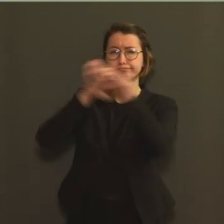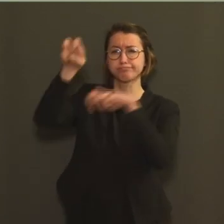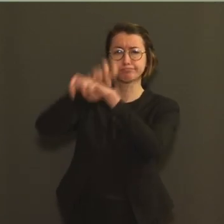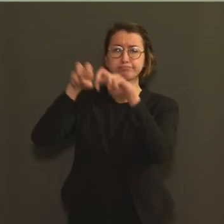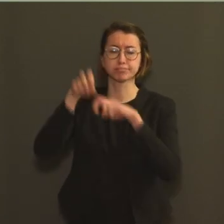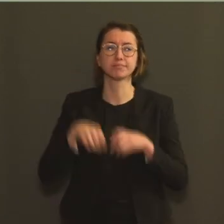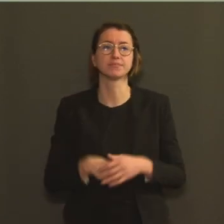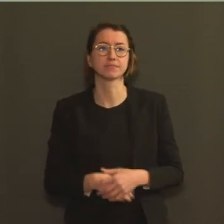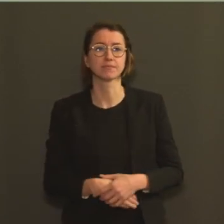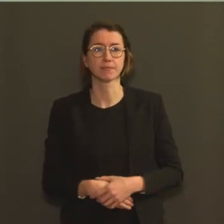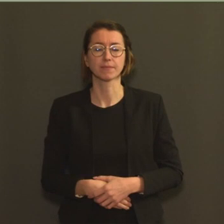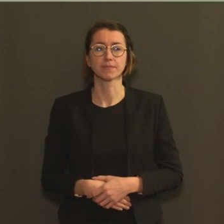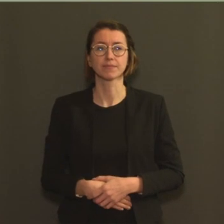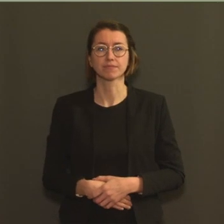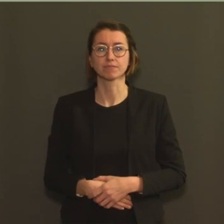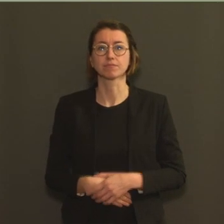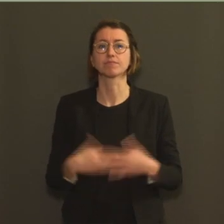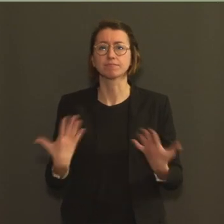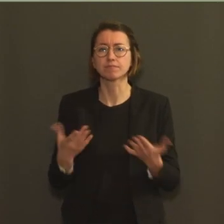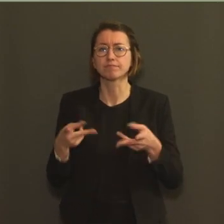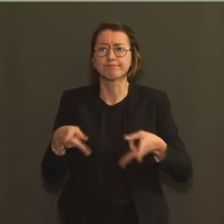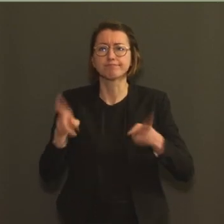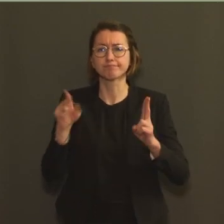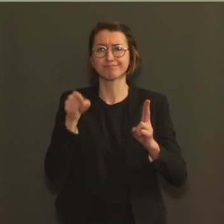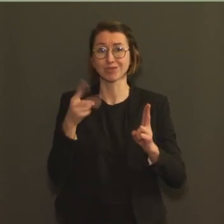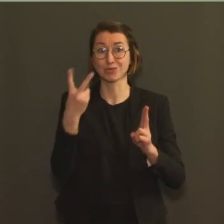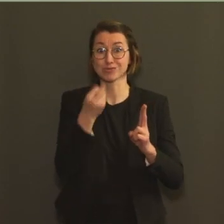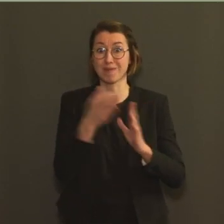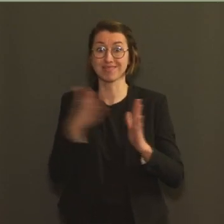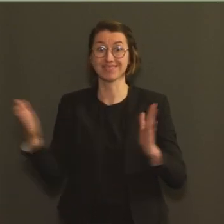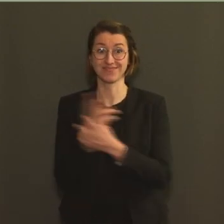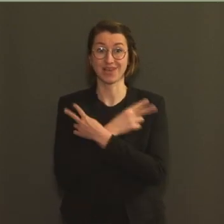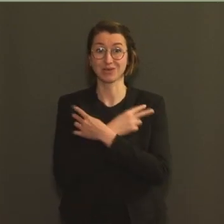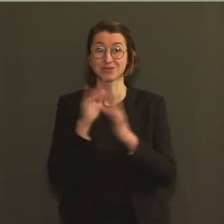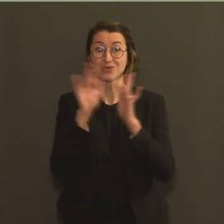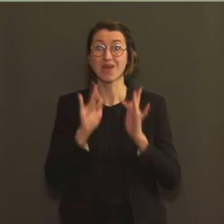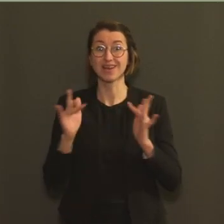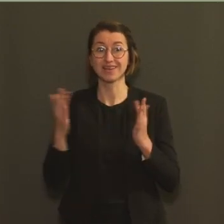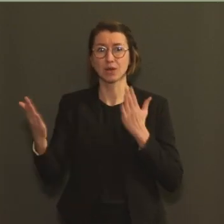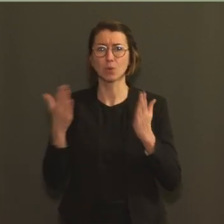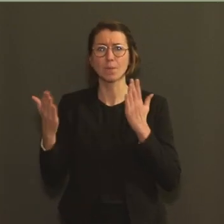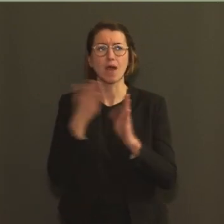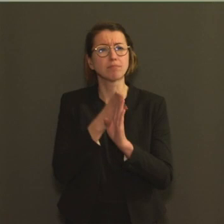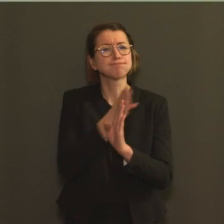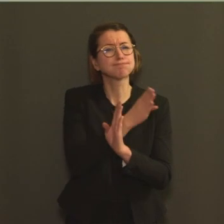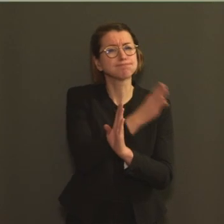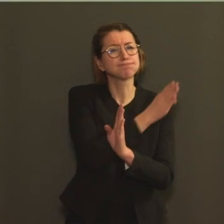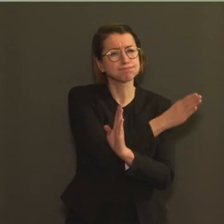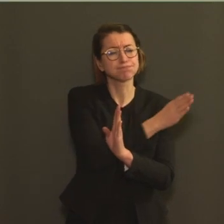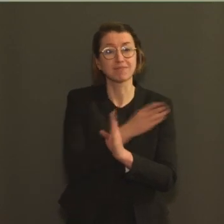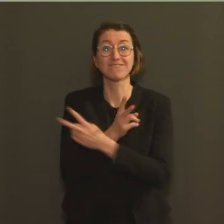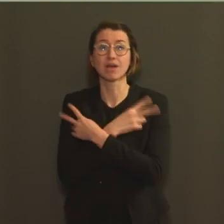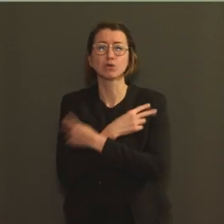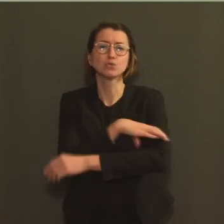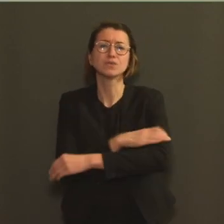était moindre pendant ces vacances de Noël qu'elle ne fut pendant les vacances de Toussaint. Le dernier week-end, très